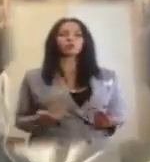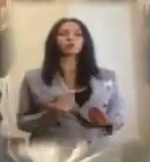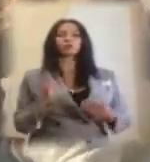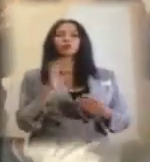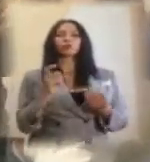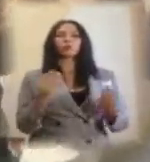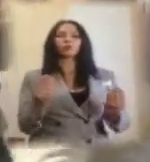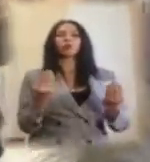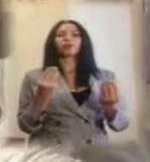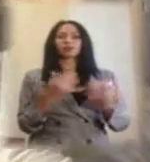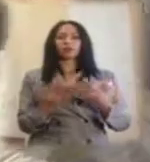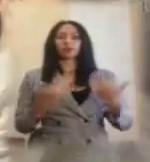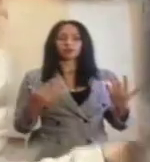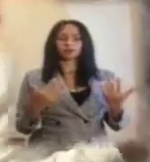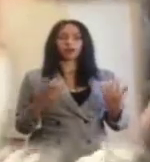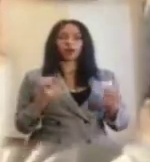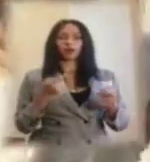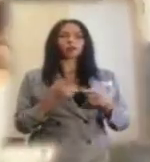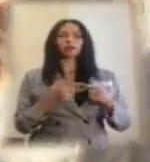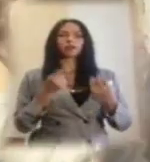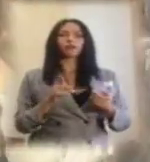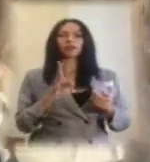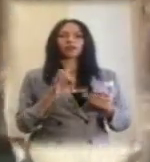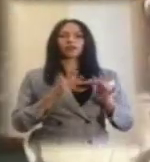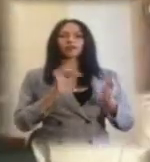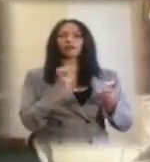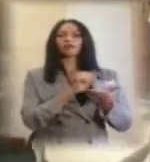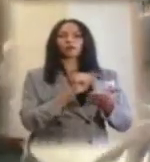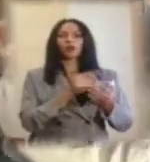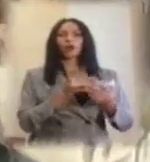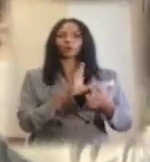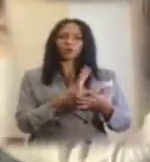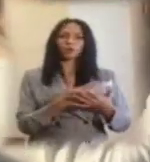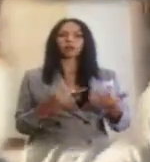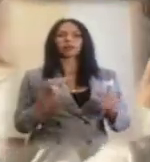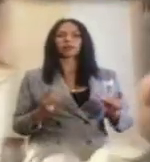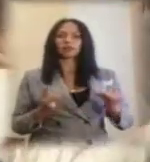тому що бувають трошки і нерви, і трошки сльози, і трошки